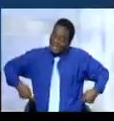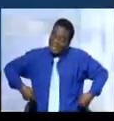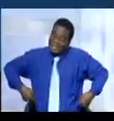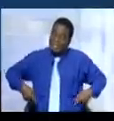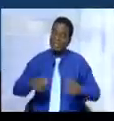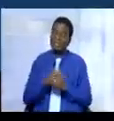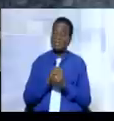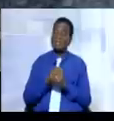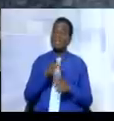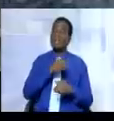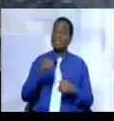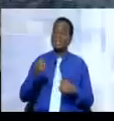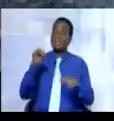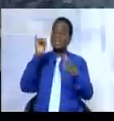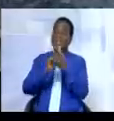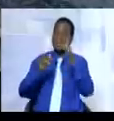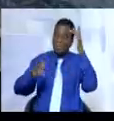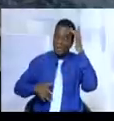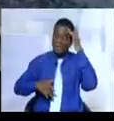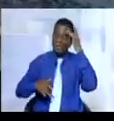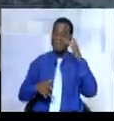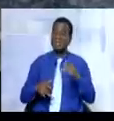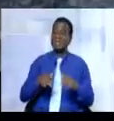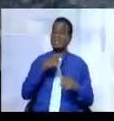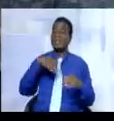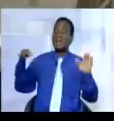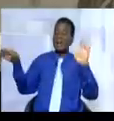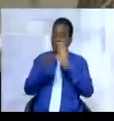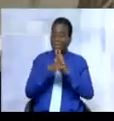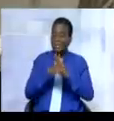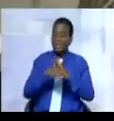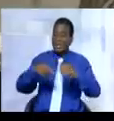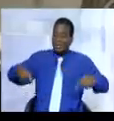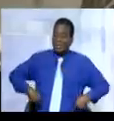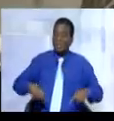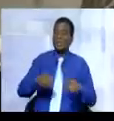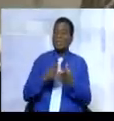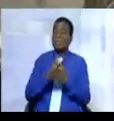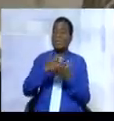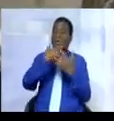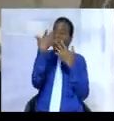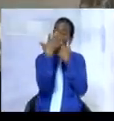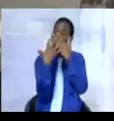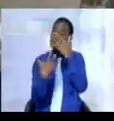l'OMS. L'insuffisance rénale, une pathologie qui empêche les reins d'assurer leur fonction de filtration du sang. Selon